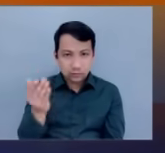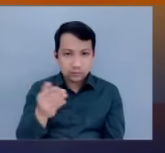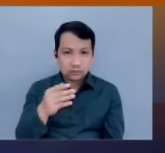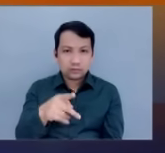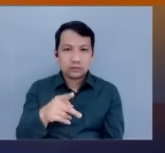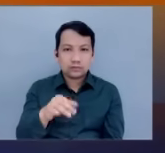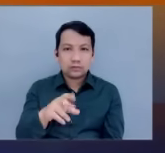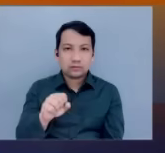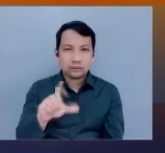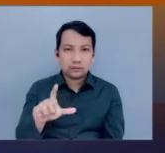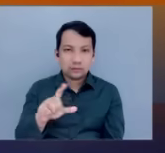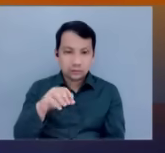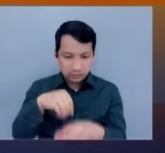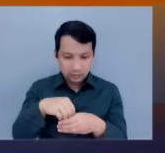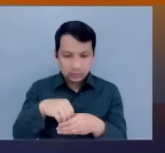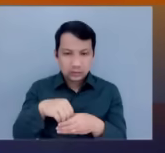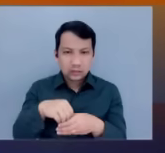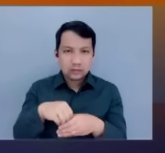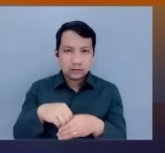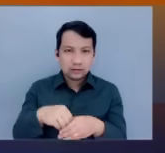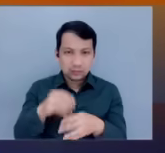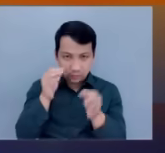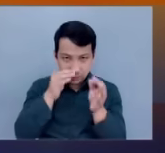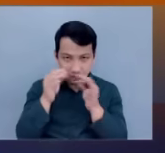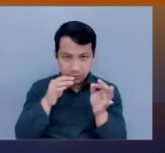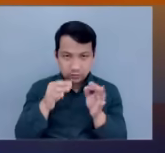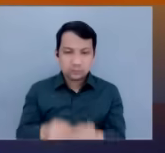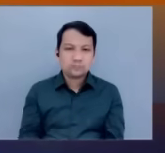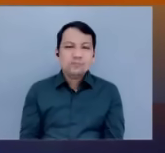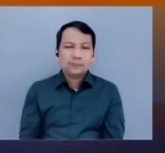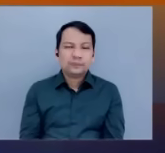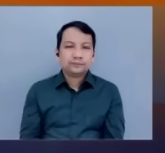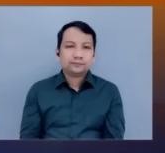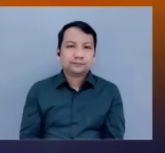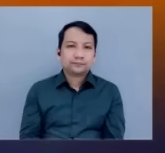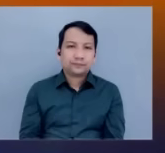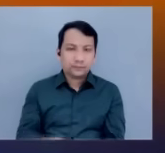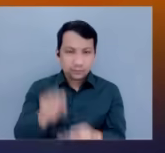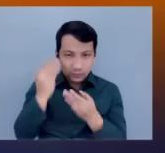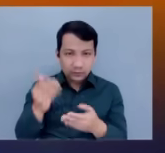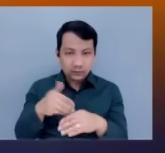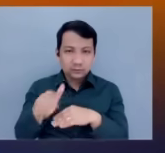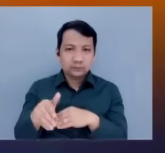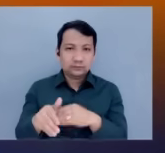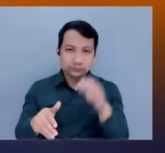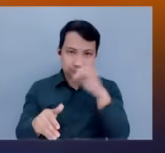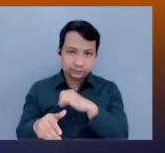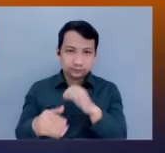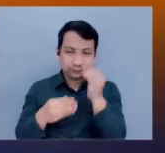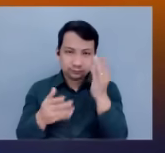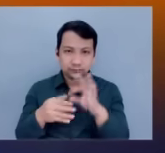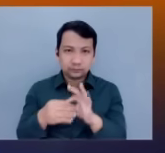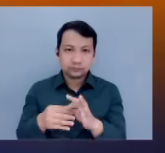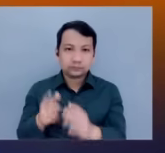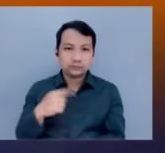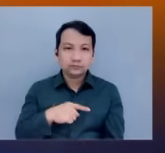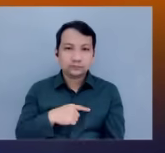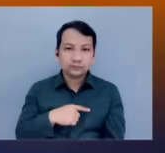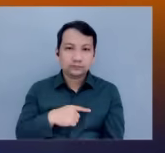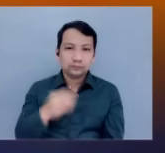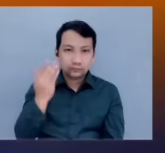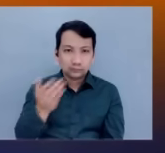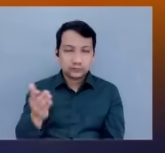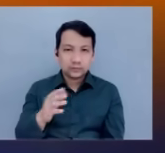ng hinihinalang shabu. Ayon sa mga otoridad, bago ang pagkuha ng suspect ay naghinala na sila sa parcel na galing pa sa Vancouver,